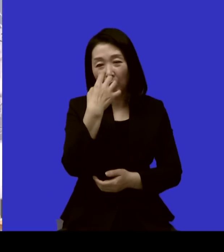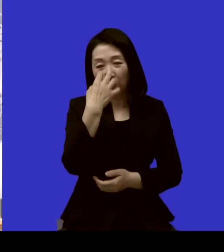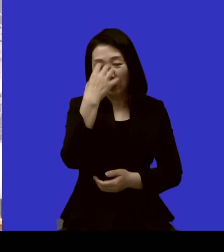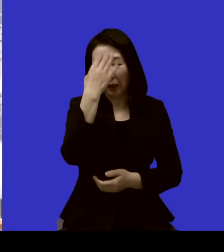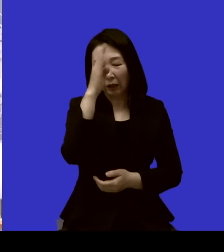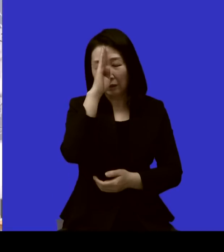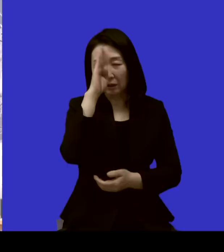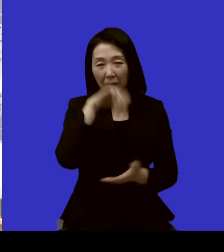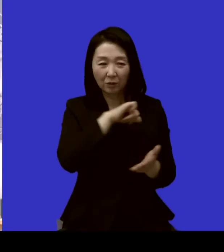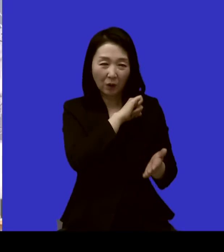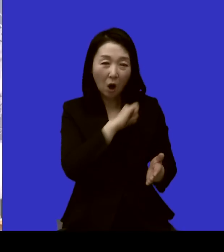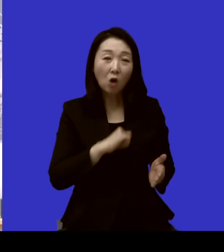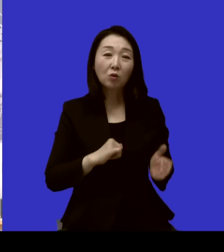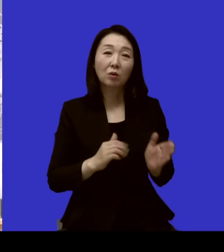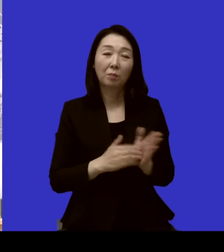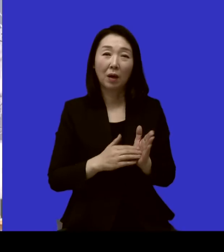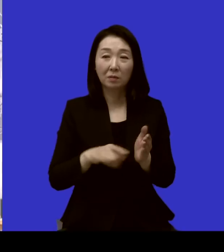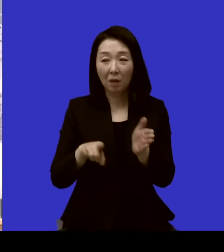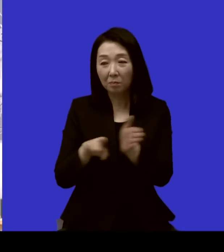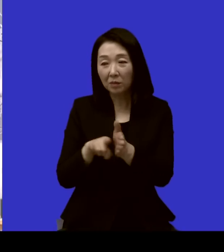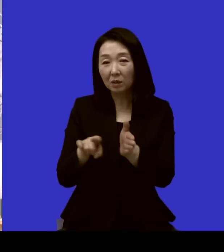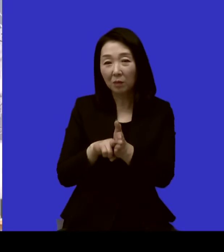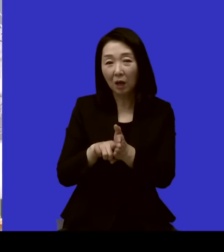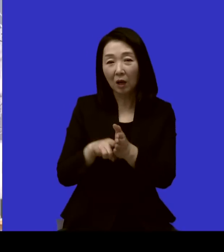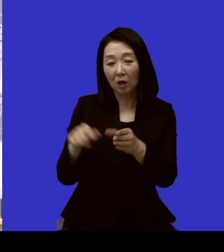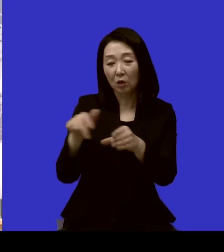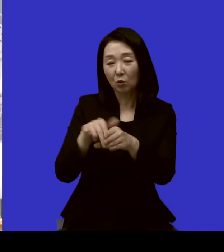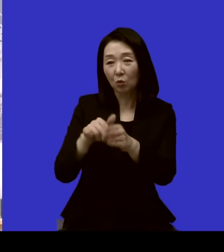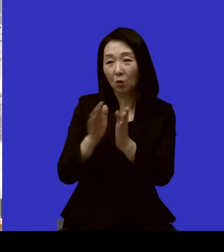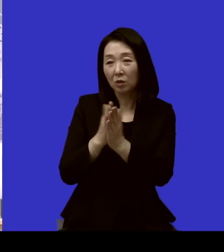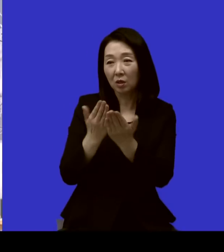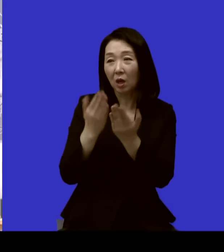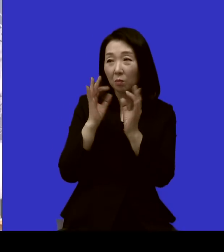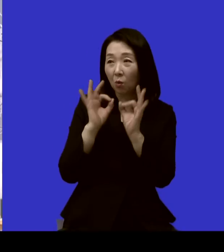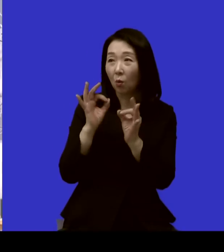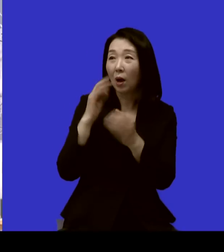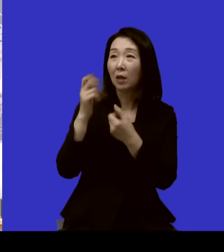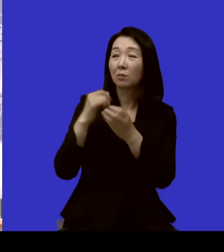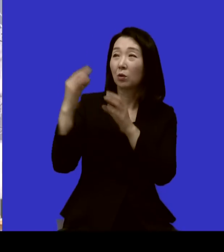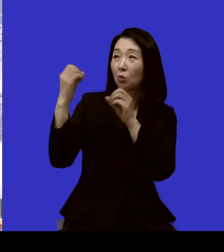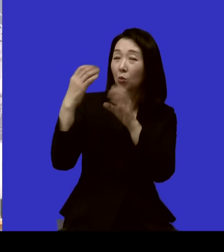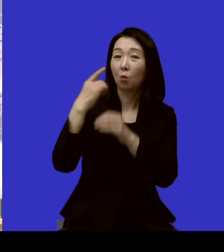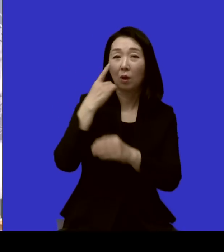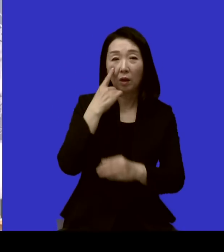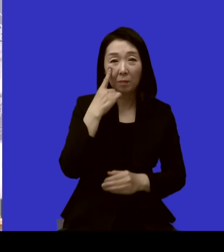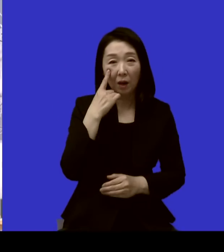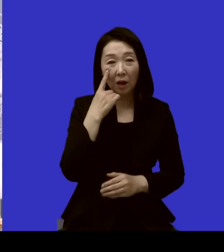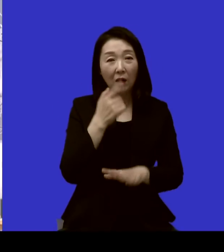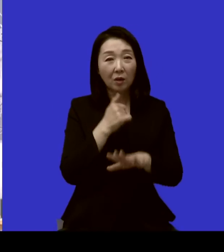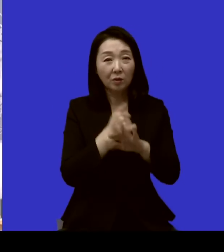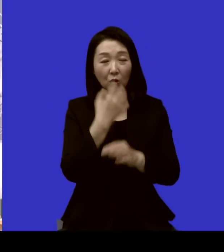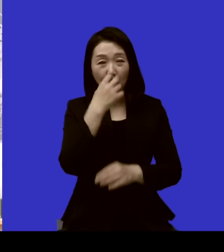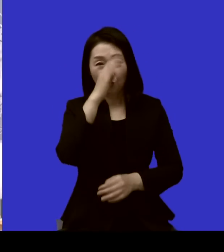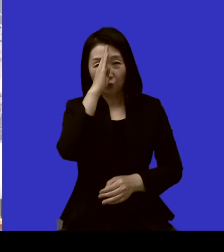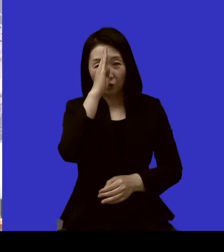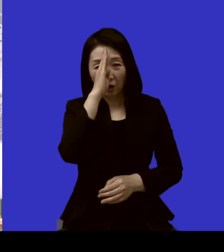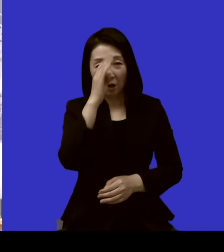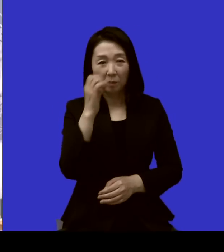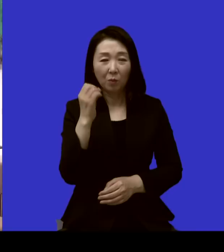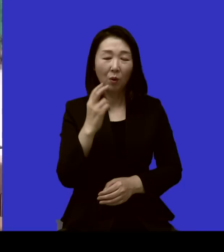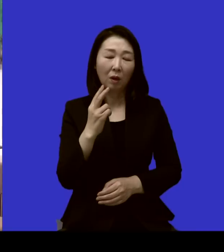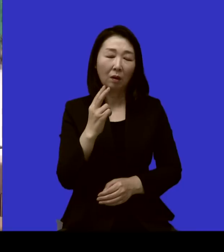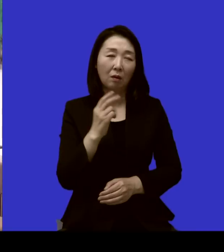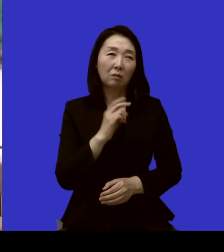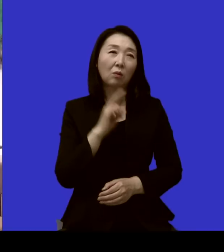네, 그랬는데 이 신앙의 세족이나 종교적 책들을 읽고 하나님과 소통을 시작하면서 네. 이제 그 우울감이 좀 솔직히 더